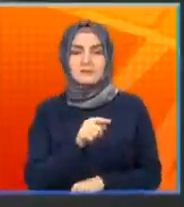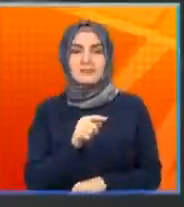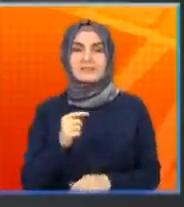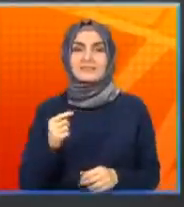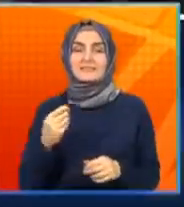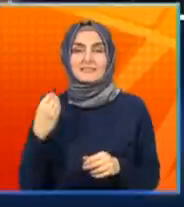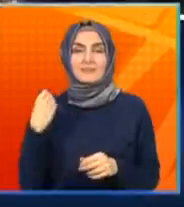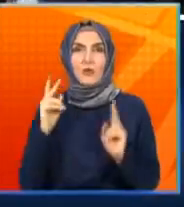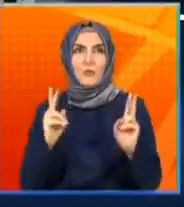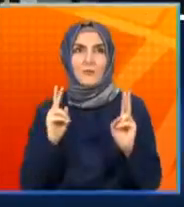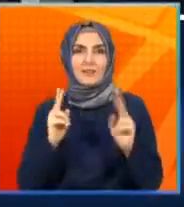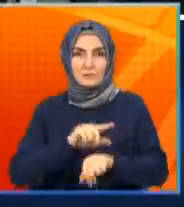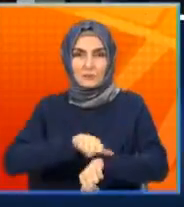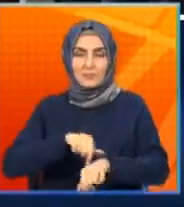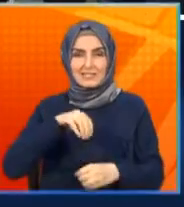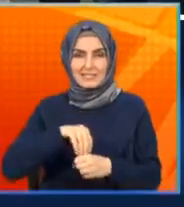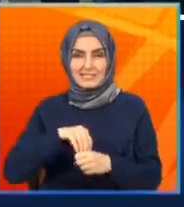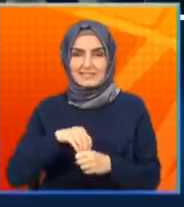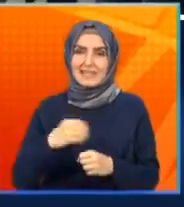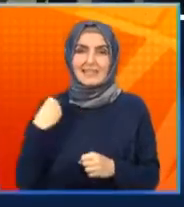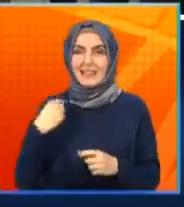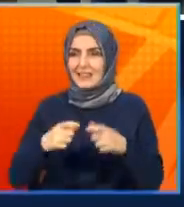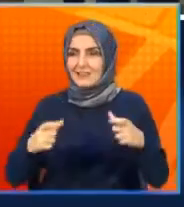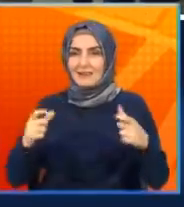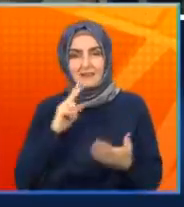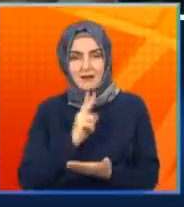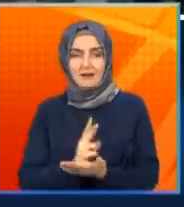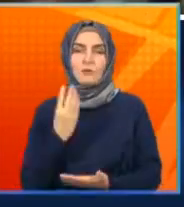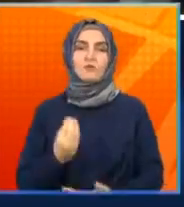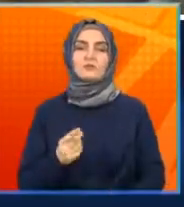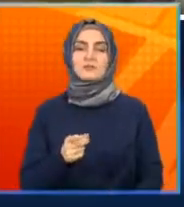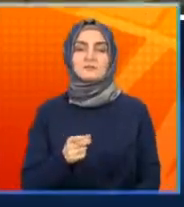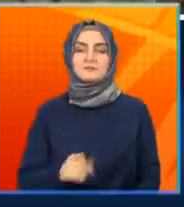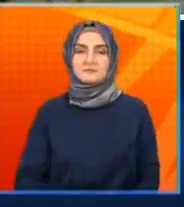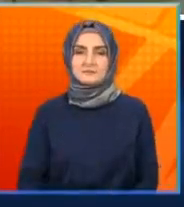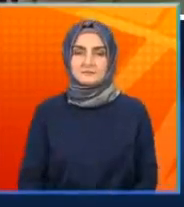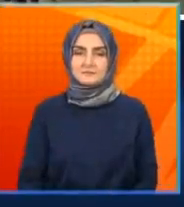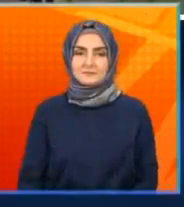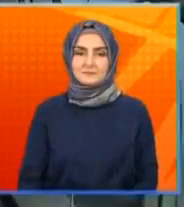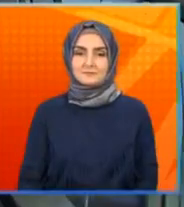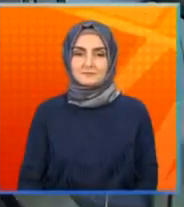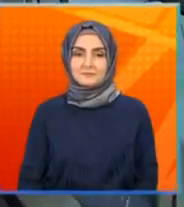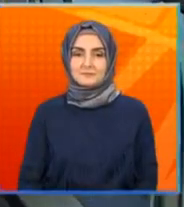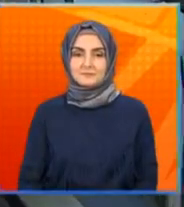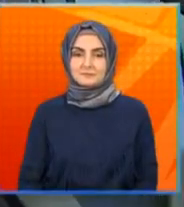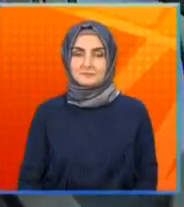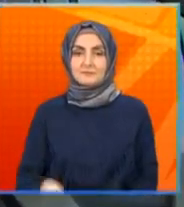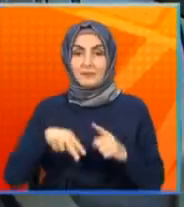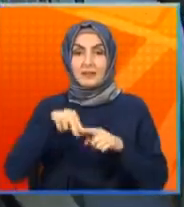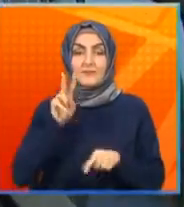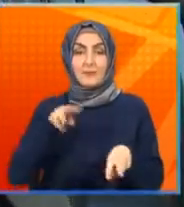kararları yürürlüğe girecek alışveriş merkezine vakit geçirmek için dolaşmak için lütfen